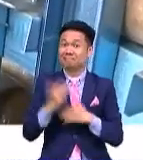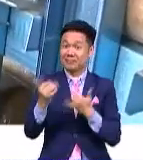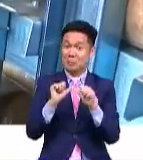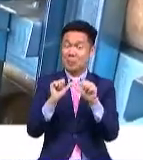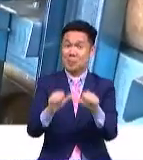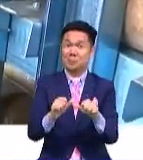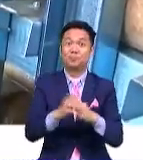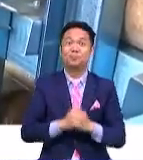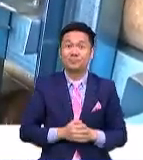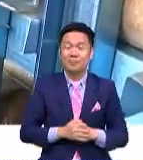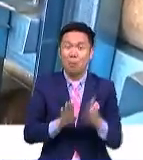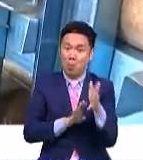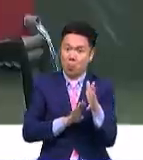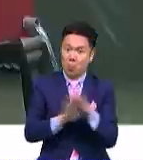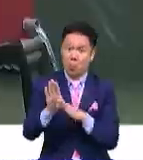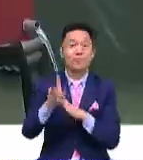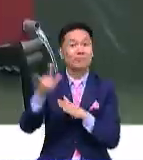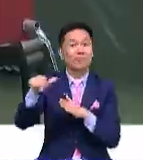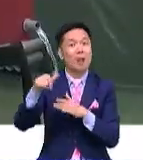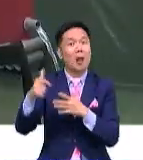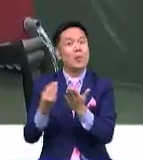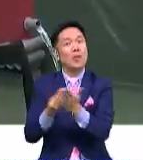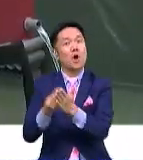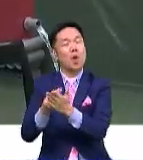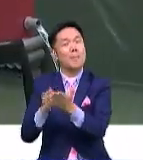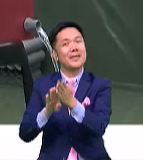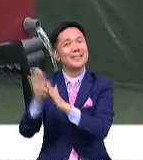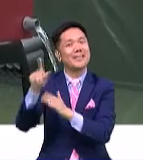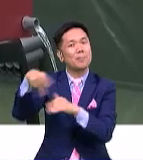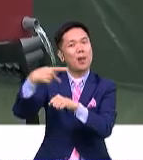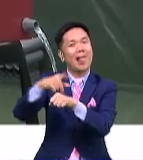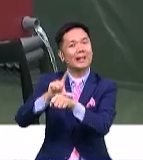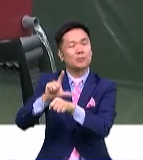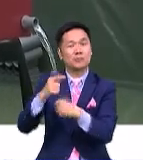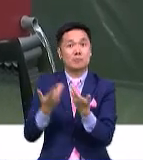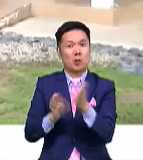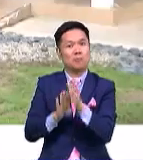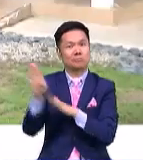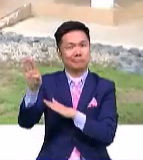bakal meningkatkan semula sosioekonomi penduduk Pulau Langkawi.